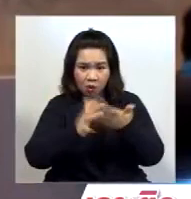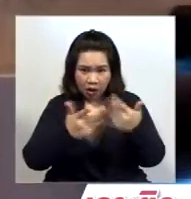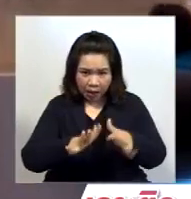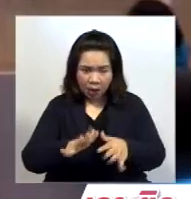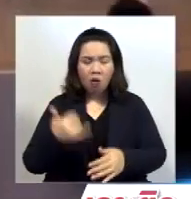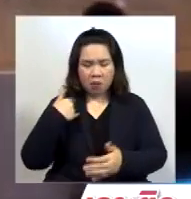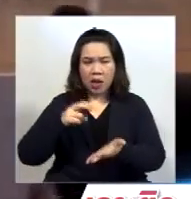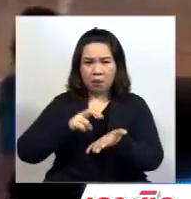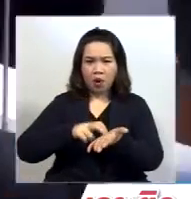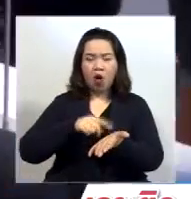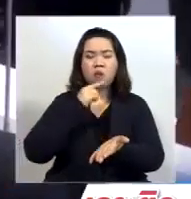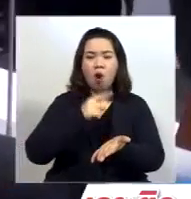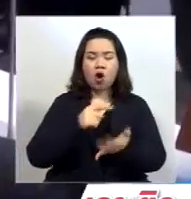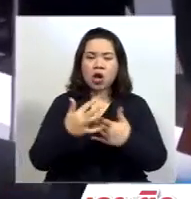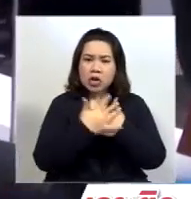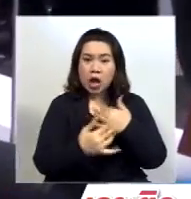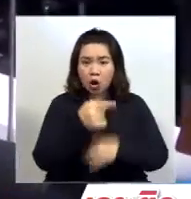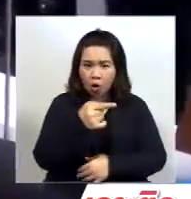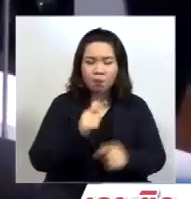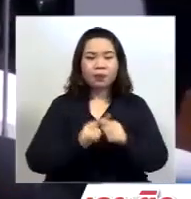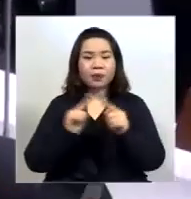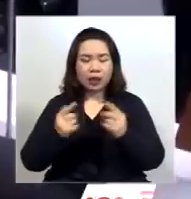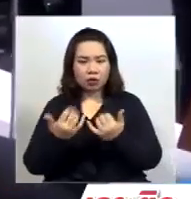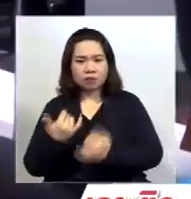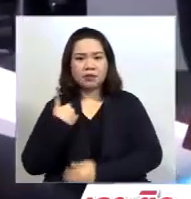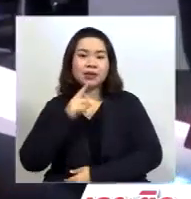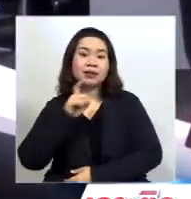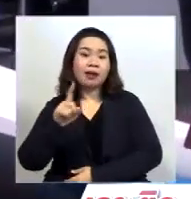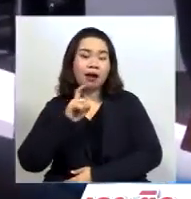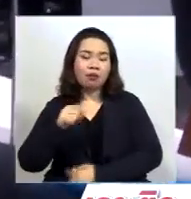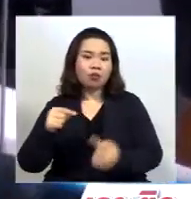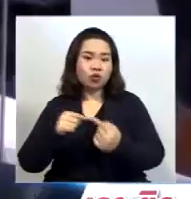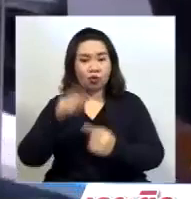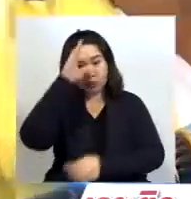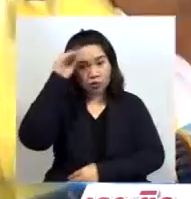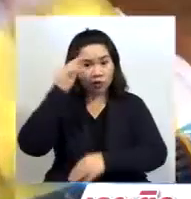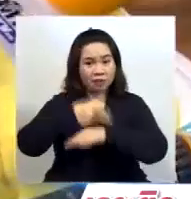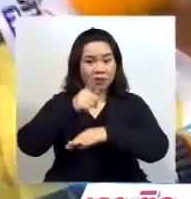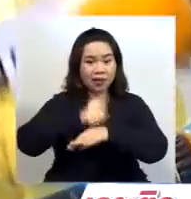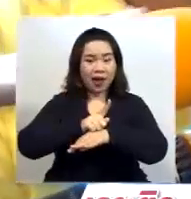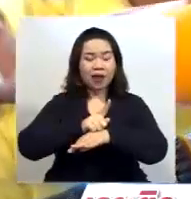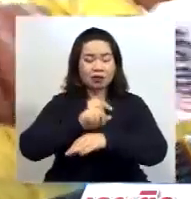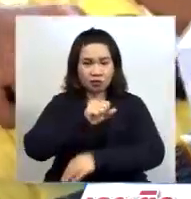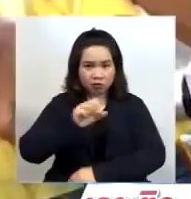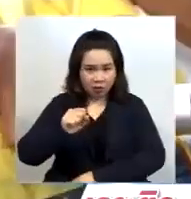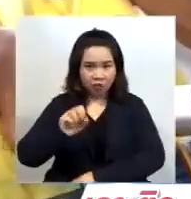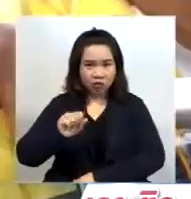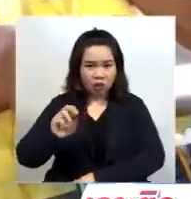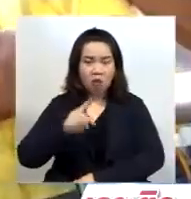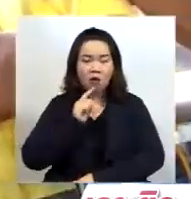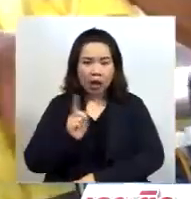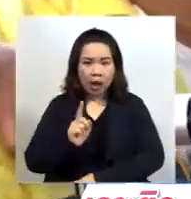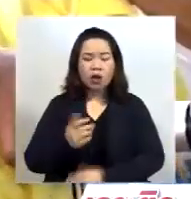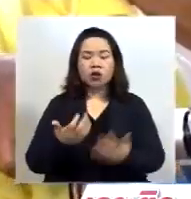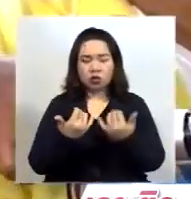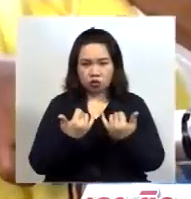ได้รับการยืนยันว่าผลเป็นลบก็ตามผู้สื่อข่าวเขาก็เลยไปถามเรื่องนี้ค่ะกับทางนายชวนหลีกภัยประธานสภาผู้แทนราษฎรท่านก็ย้ำ